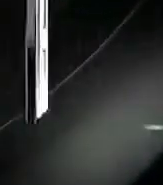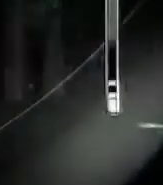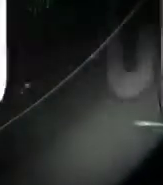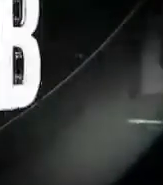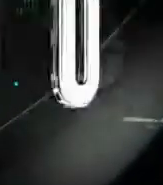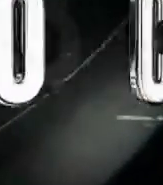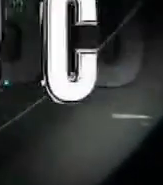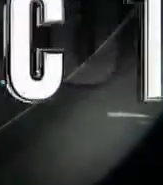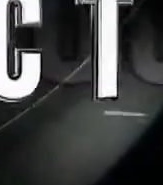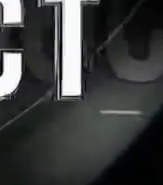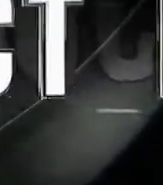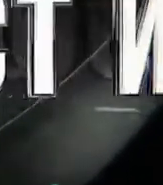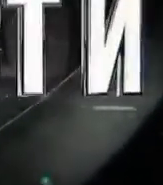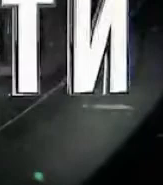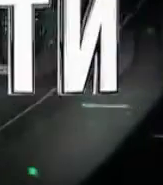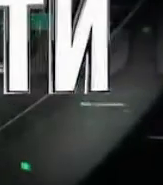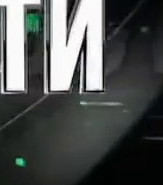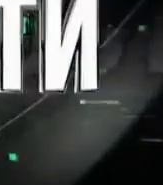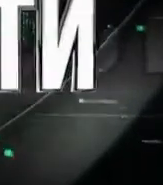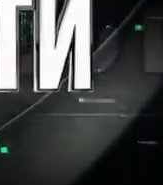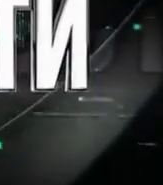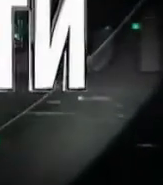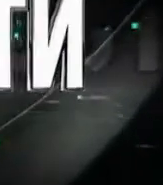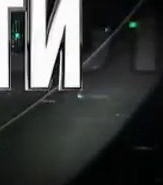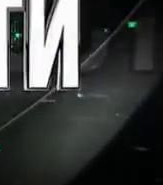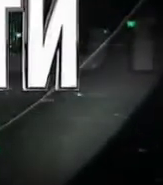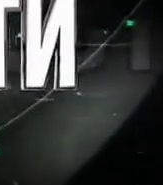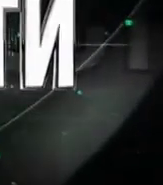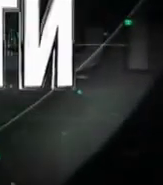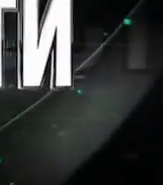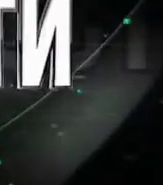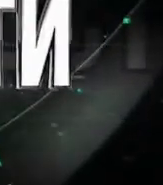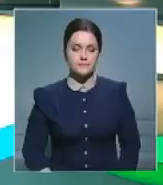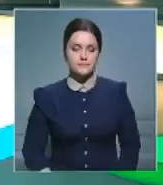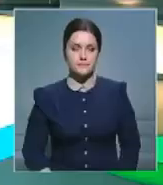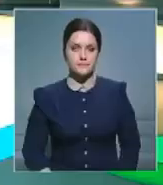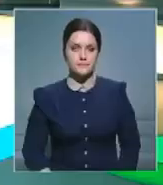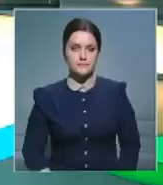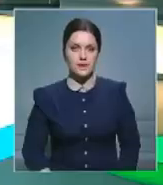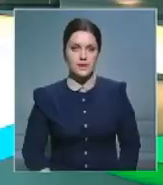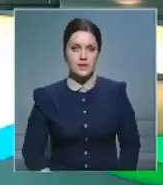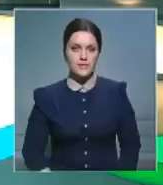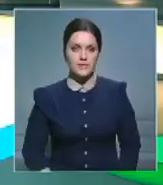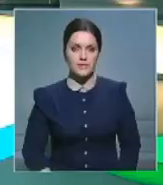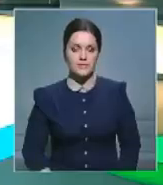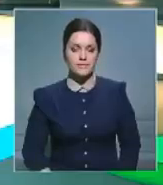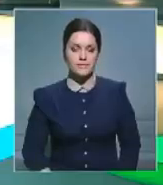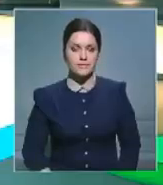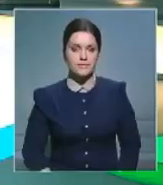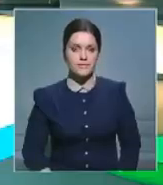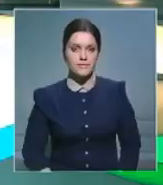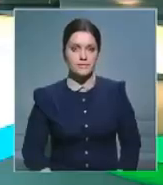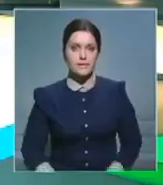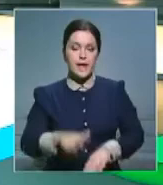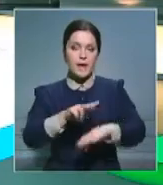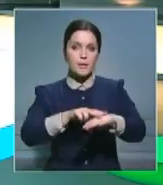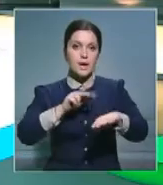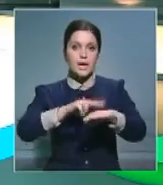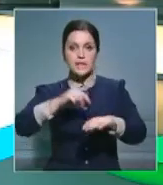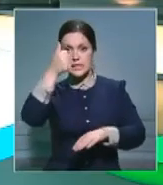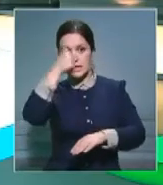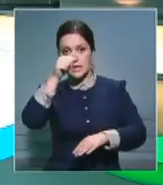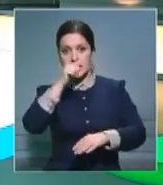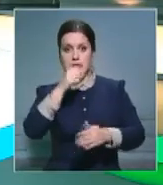К К тому, что происходит в мире, полиция